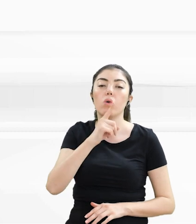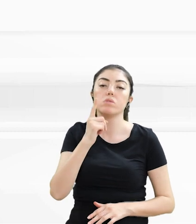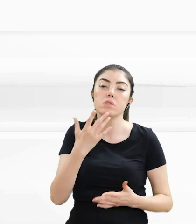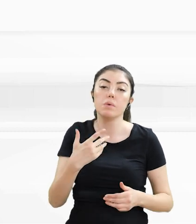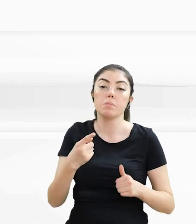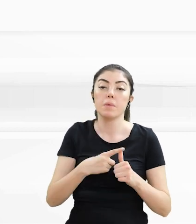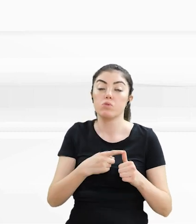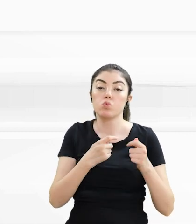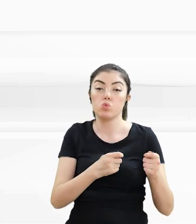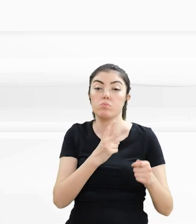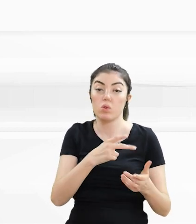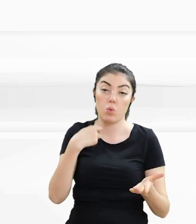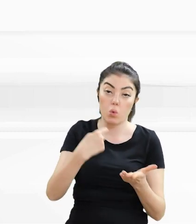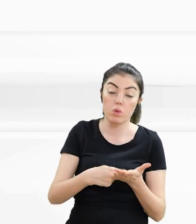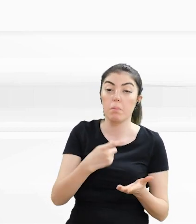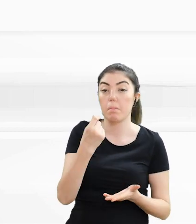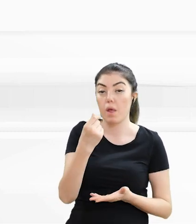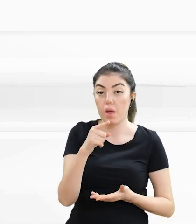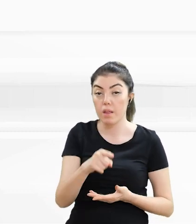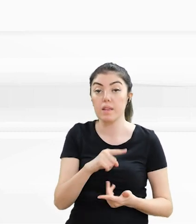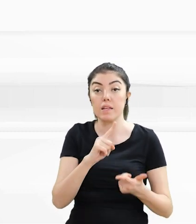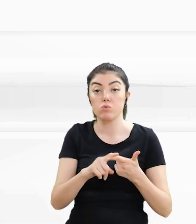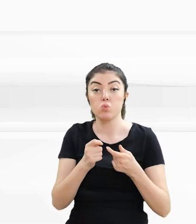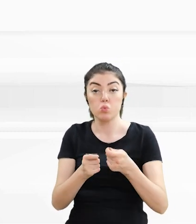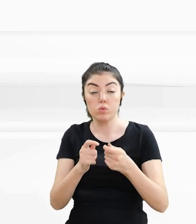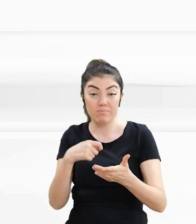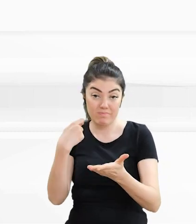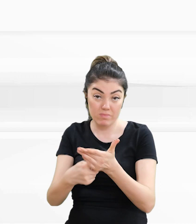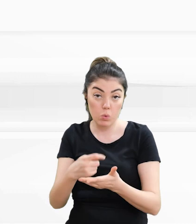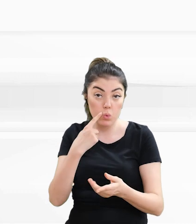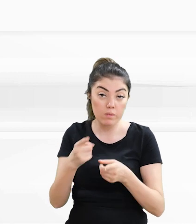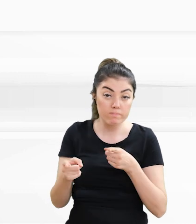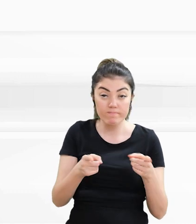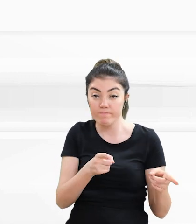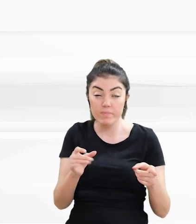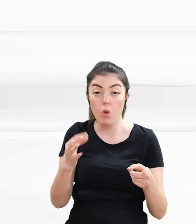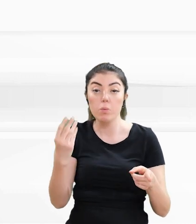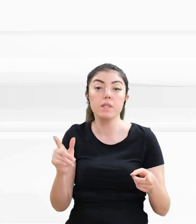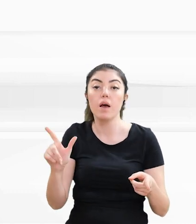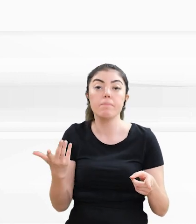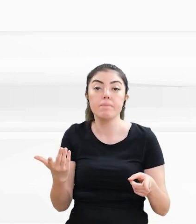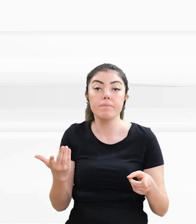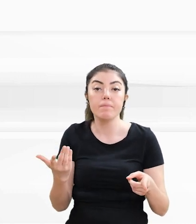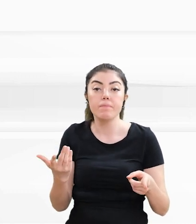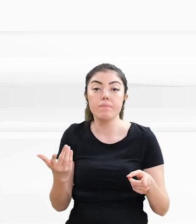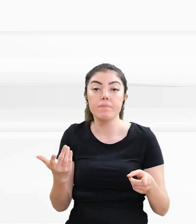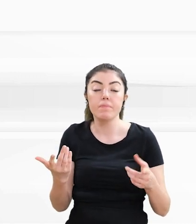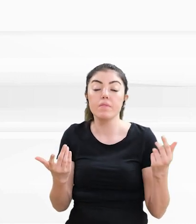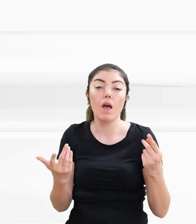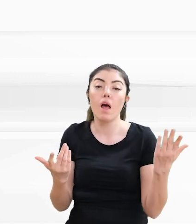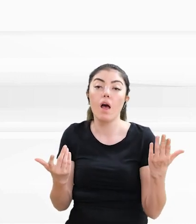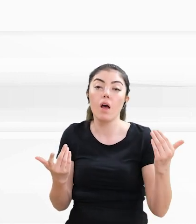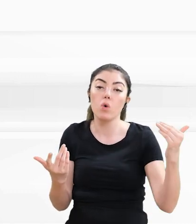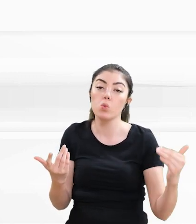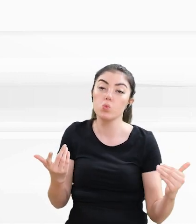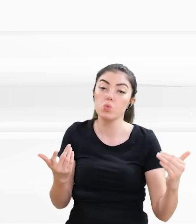olabilmesi için birinci kursta ödenecek ücretin ikinci kursta ödenecek ücretten ne olması lazım Harikasınız daha